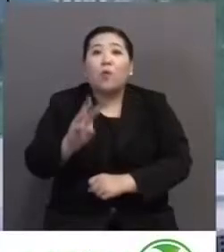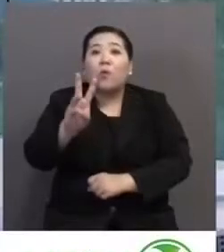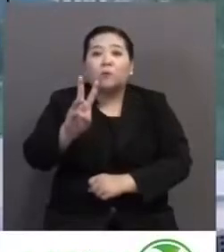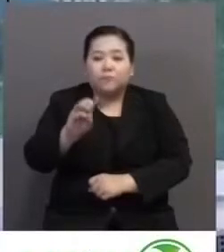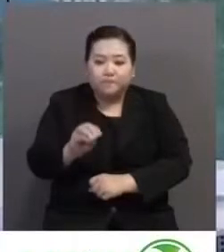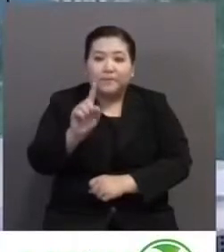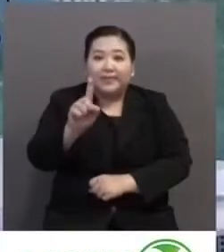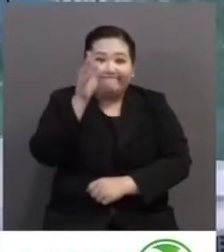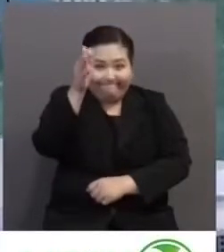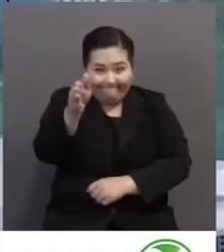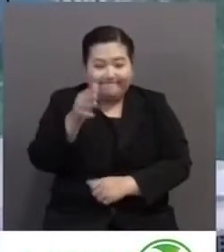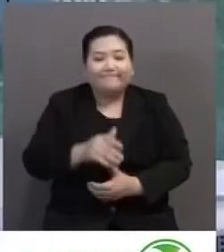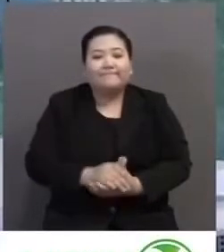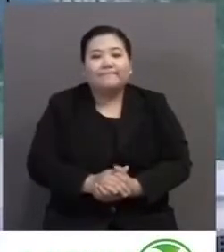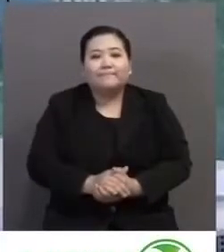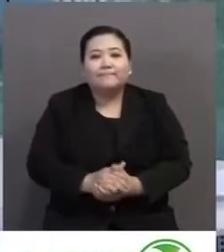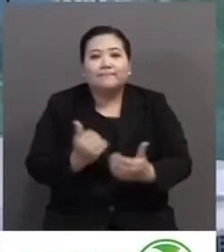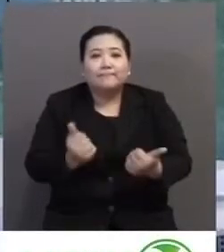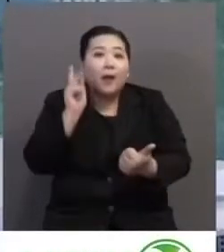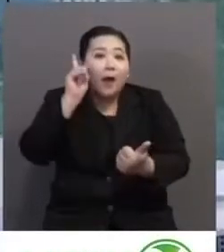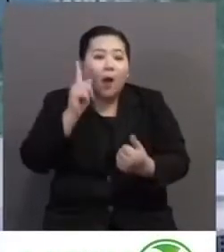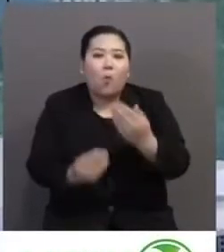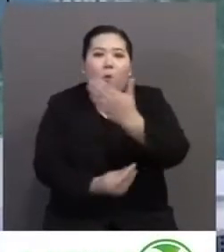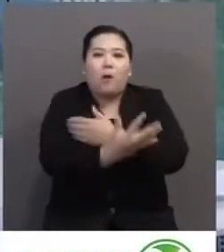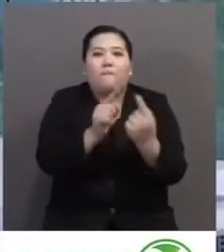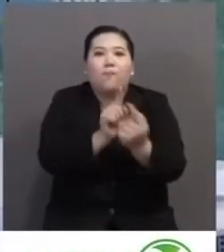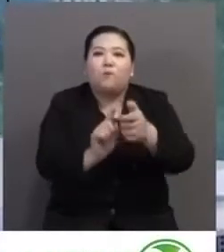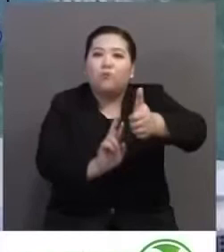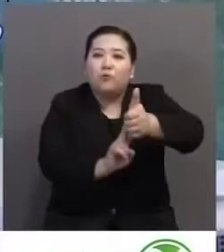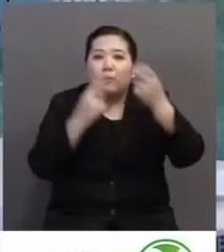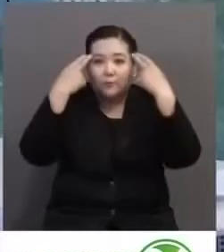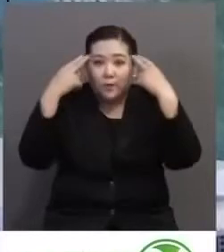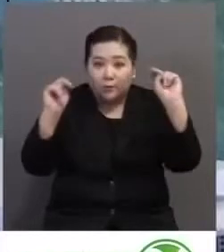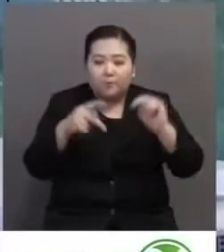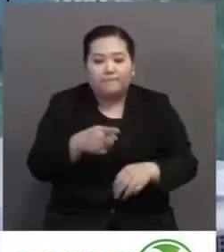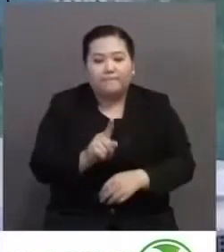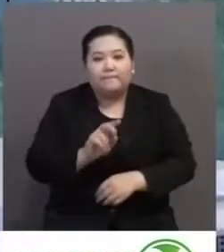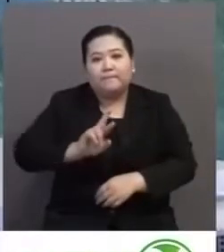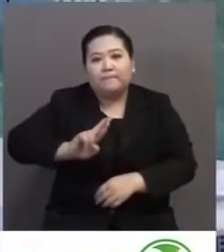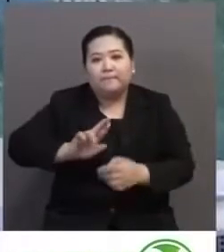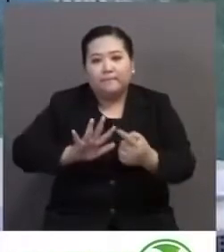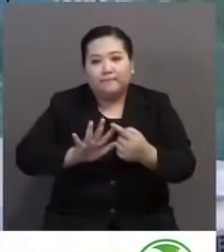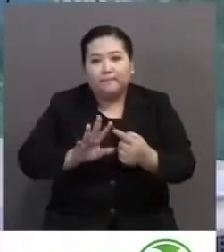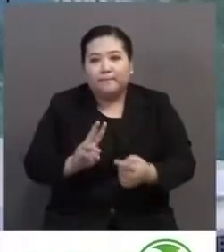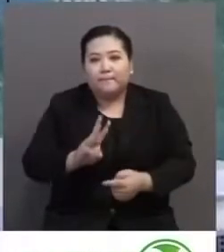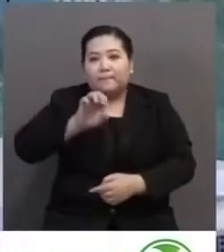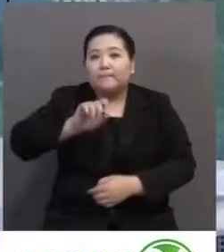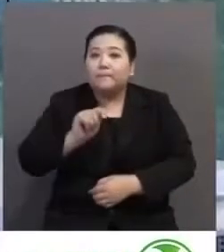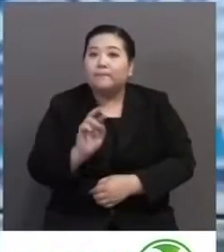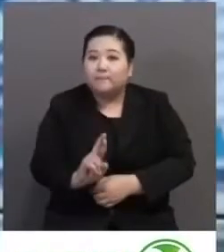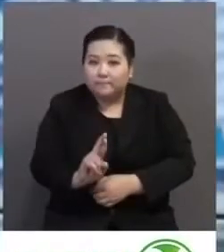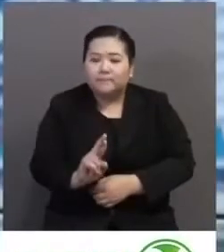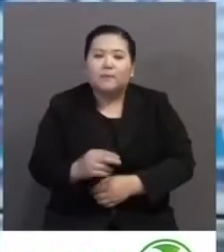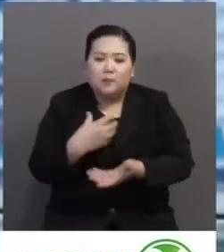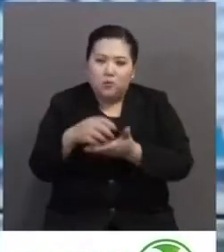่งวันนี้เองผู้สื่อข่าวนะครับก็มีโอกาสนะครับไปพบกับทางรองนายกประวิตรด้วยได้พูดคุยกันเรื่องนี้ครับพลเอกประวิตรก็ยังคงยืนยันนะครับว่าการเ